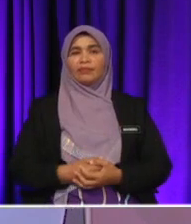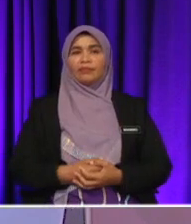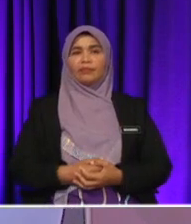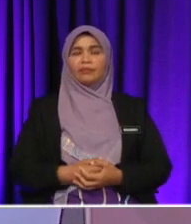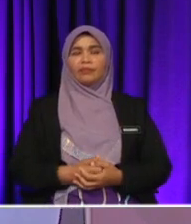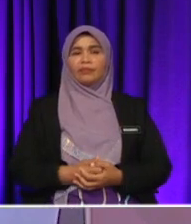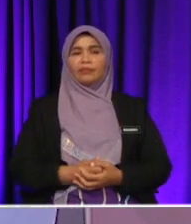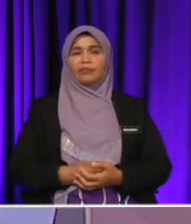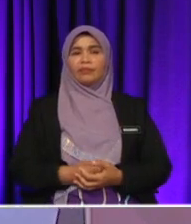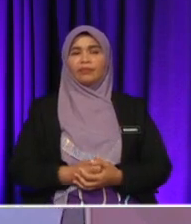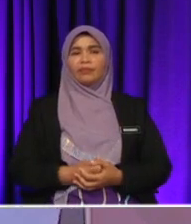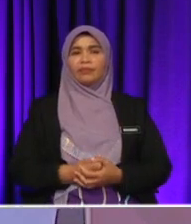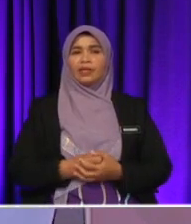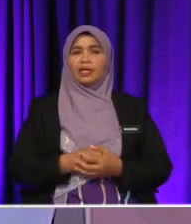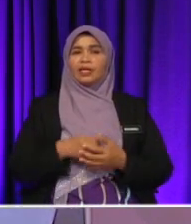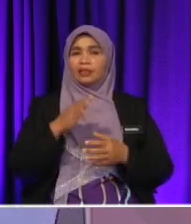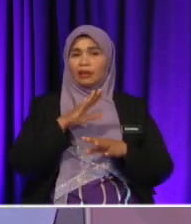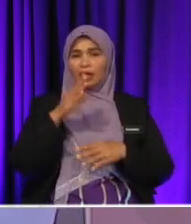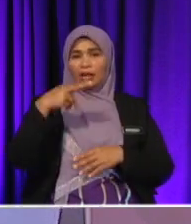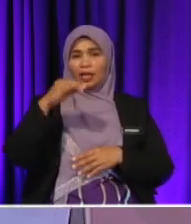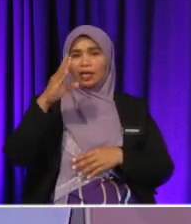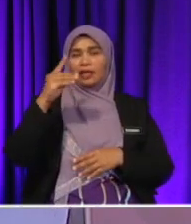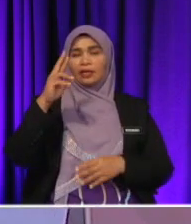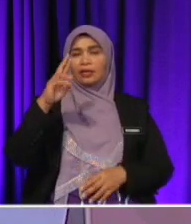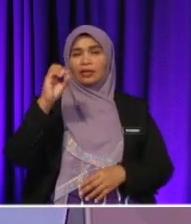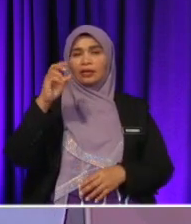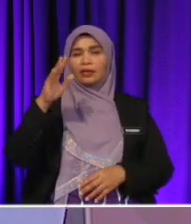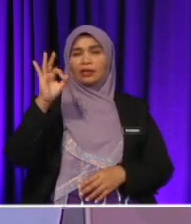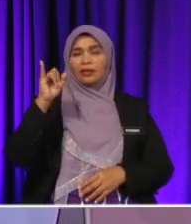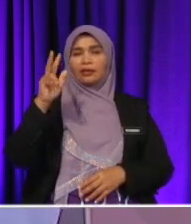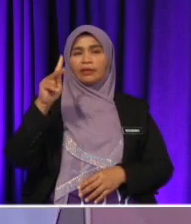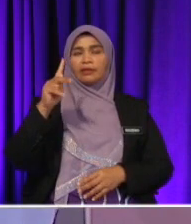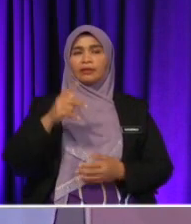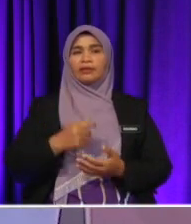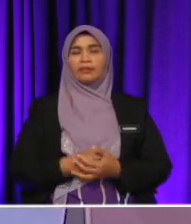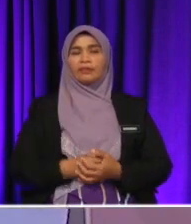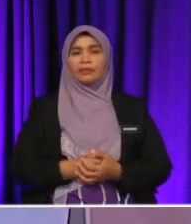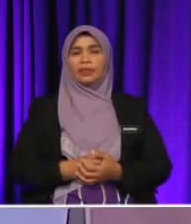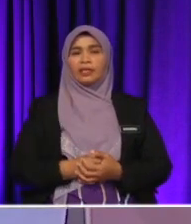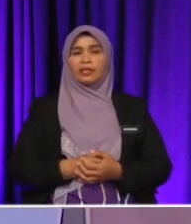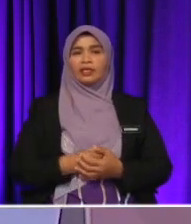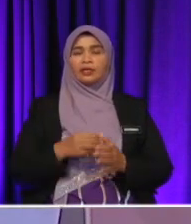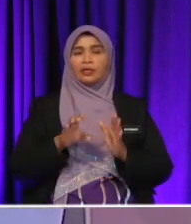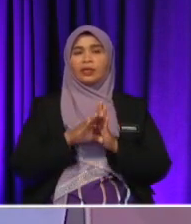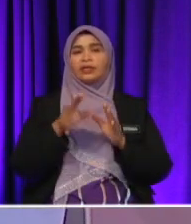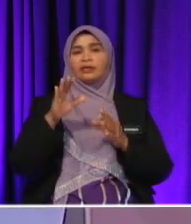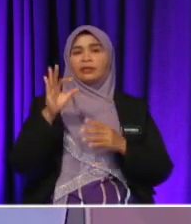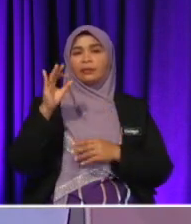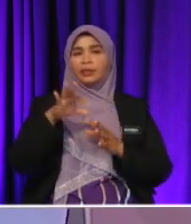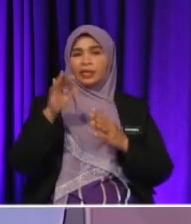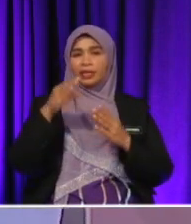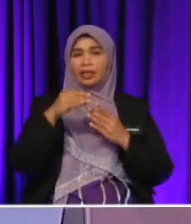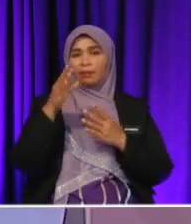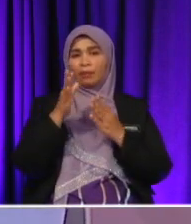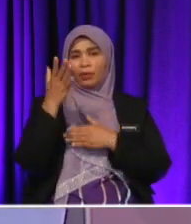yang bagaimana terapung ataupun tenggelam jadi suka hati murid-murid seperti infan tadi Irfan memilih pokok yang terapung